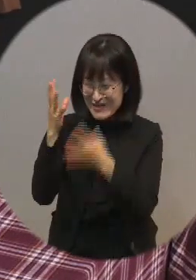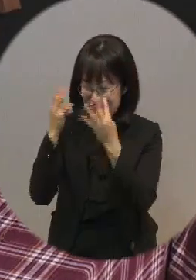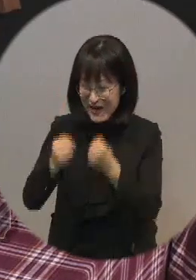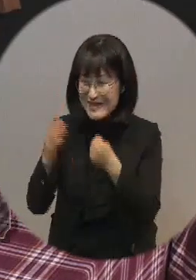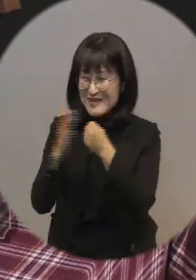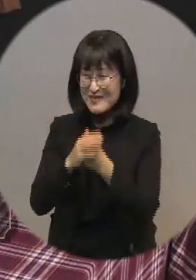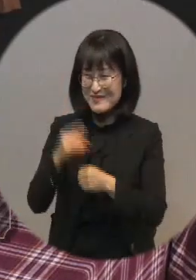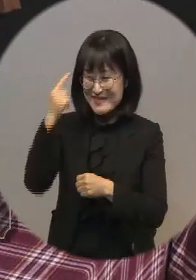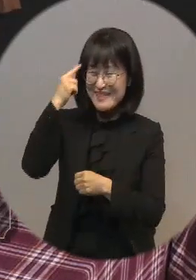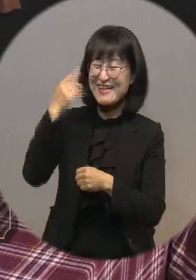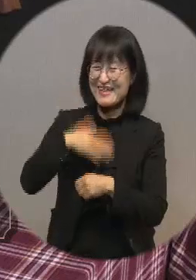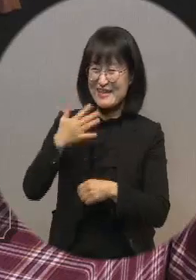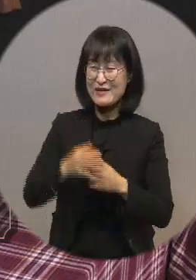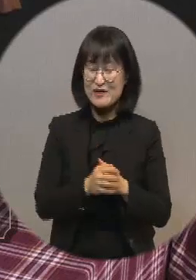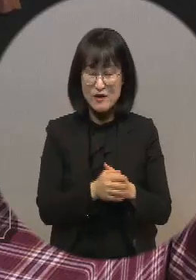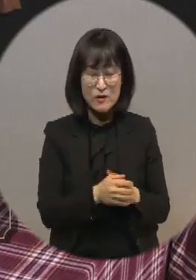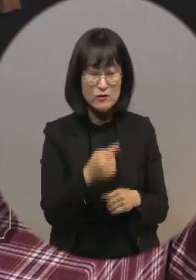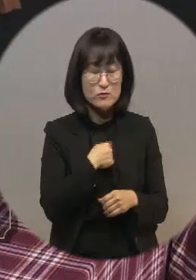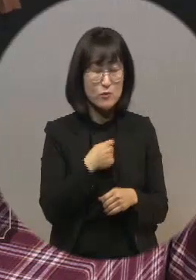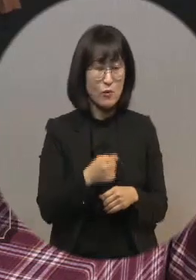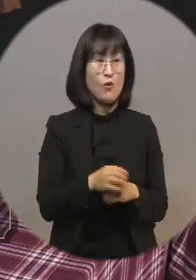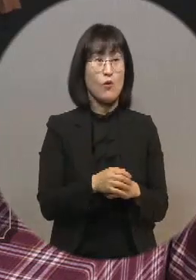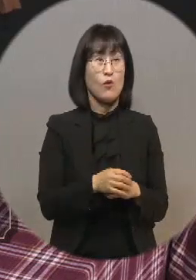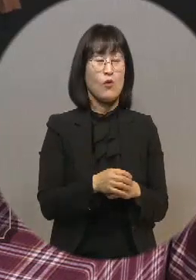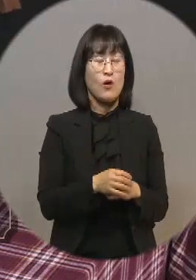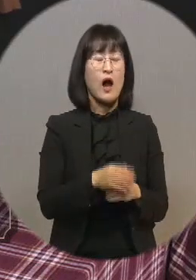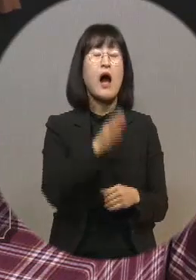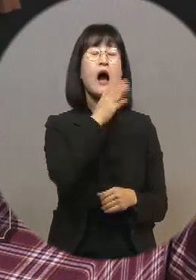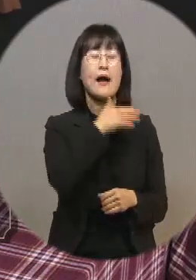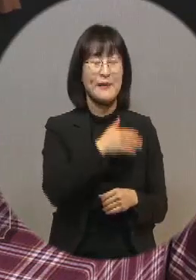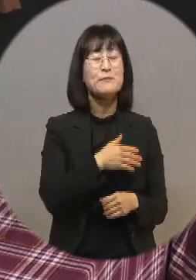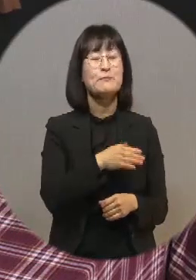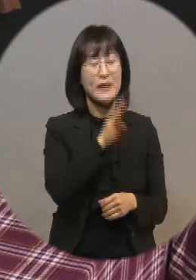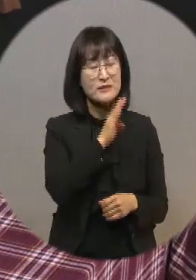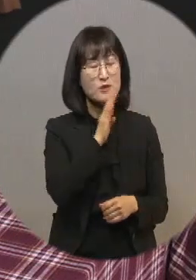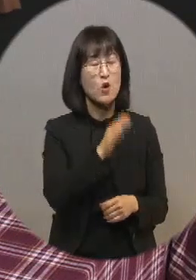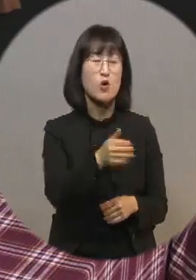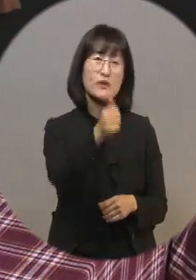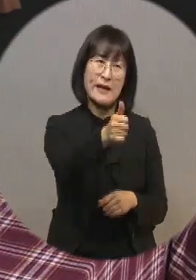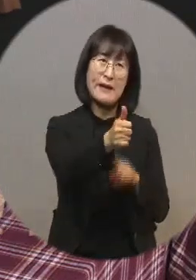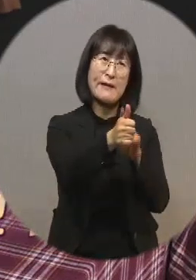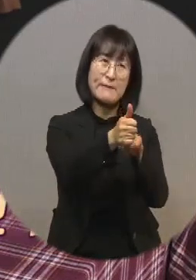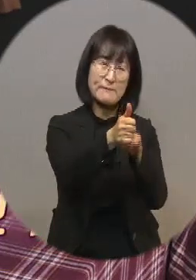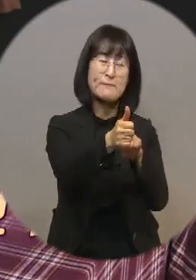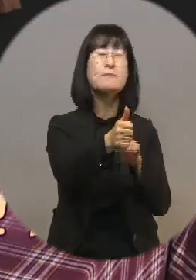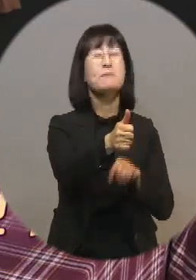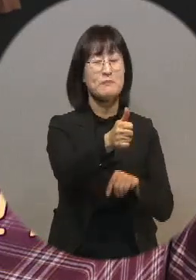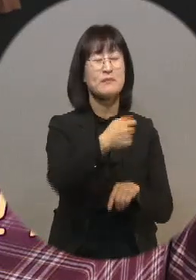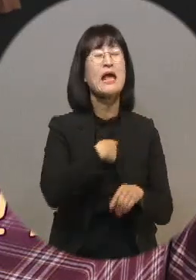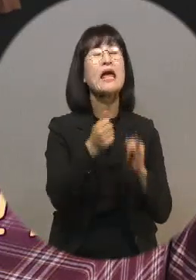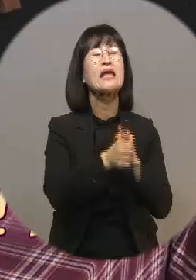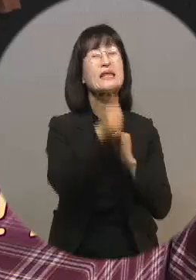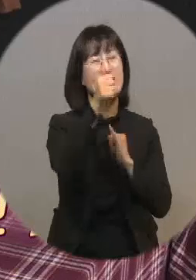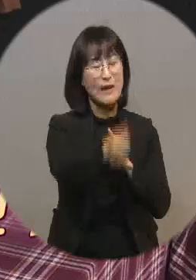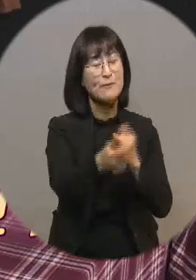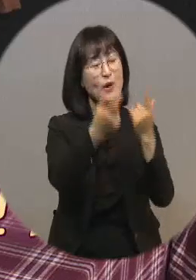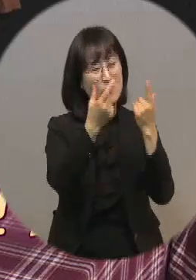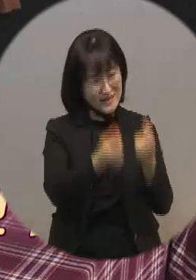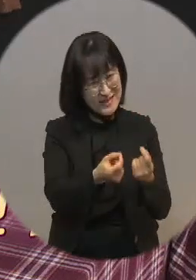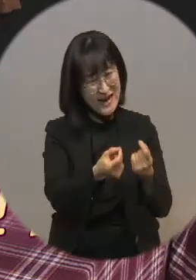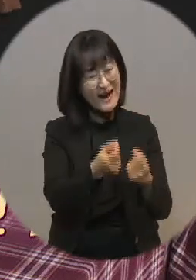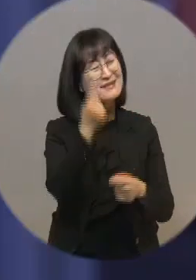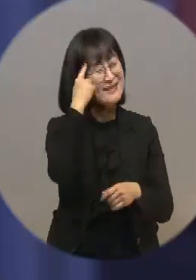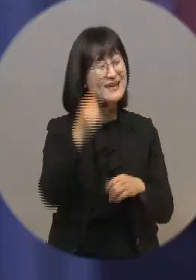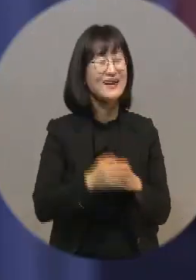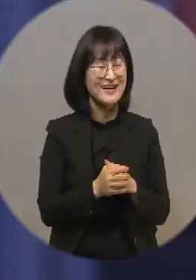근데 어머 이게 무슨 소리냐고 놀라는 게 아니라 그렇군요 받아들여져요. 내 남편이 저렇게 생겼군요. 두 분 결혼 생활 하신 지